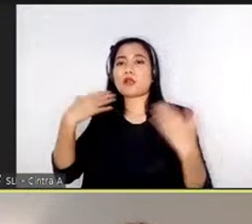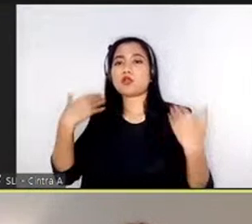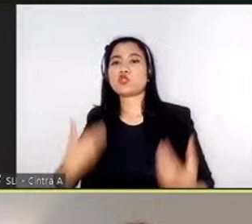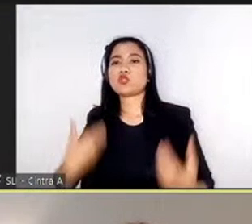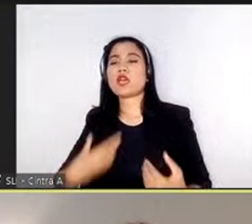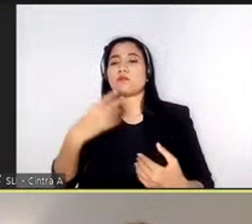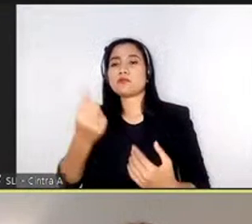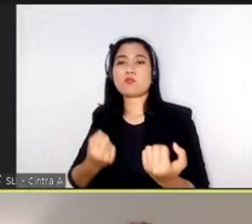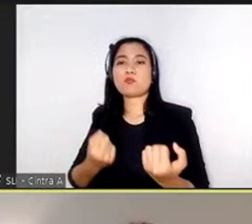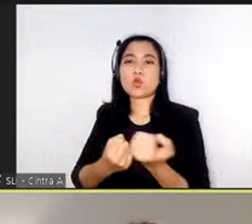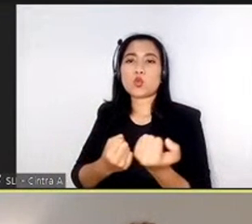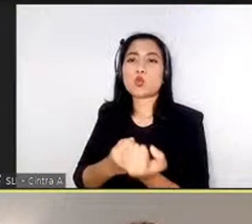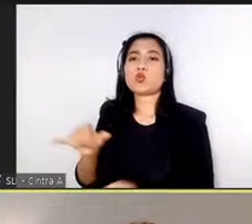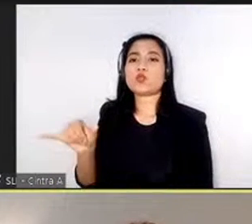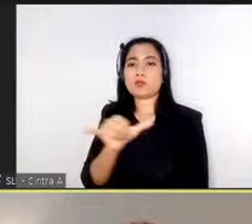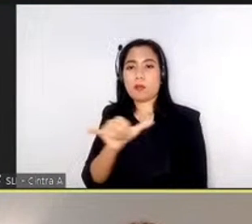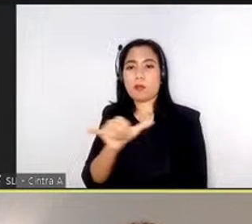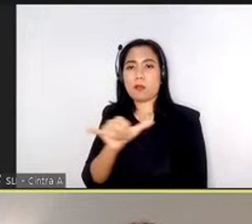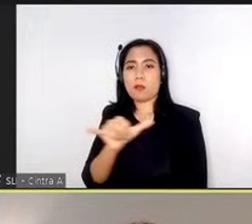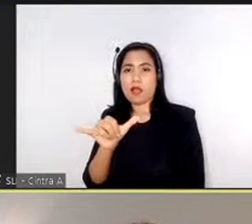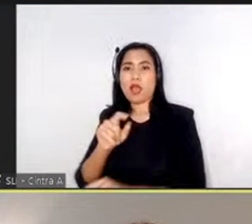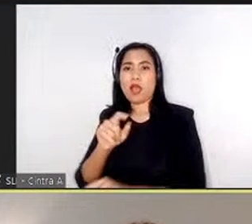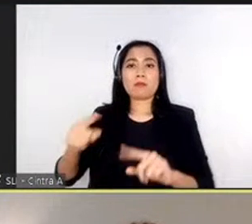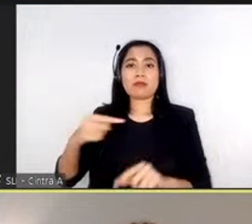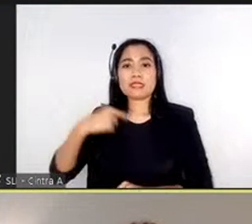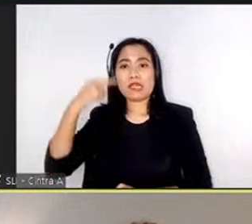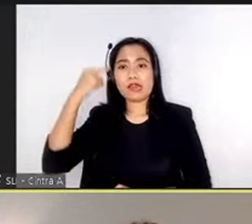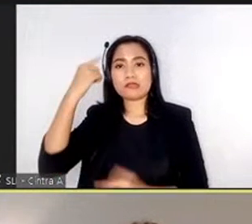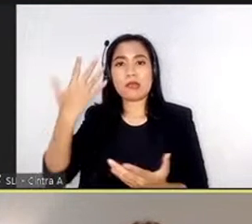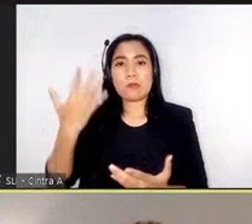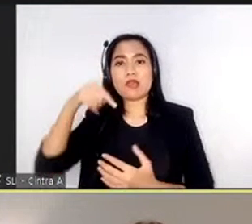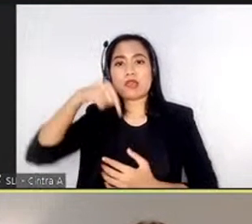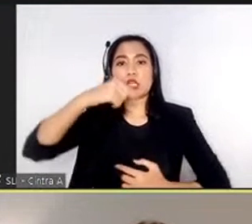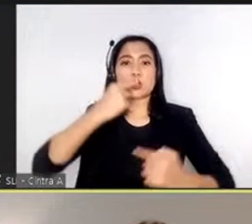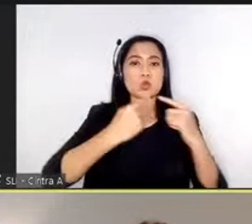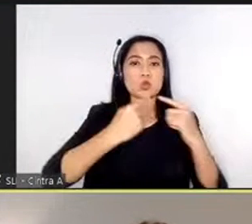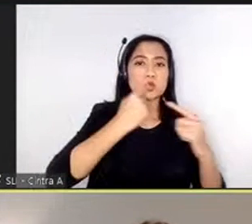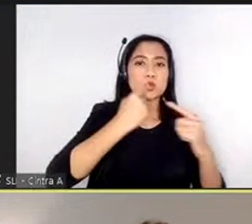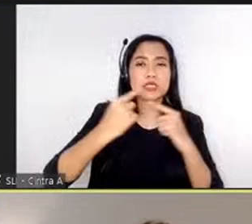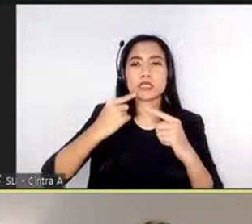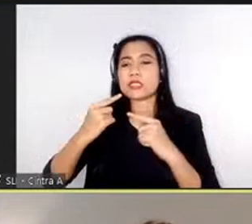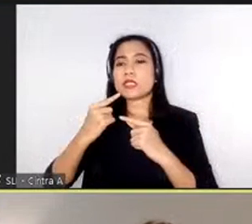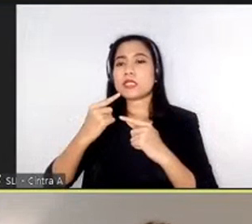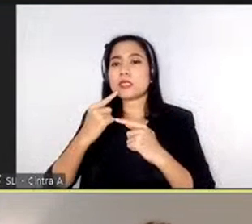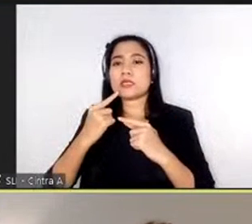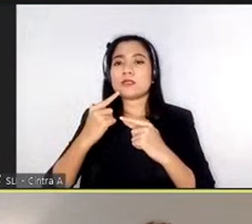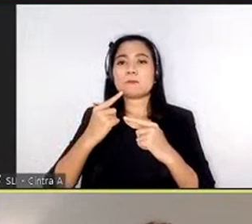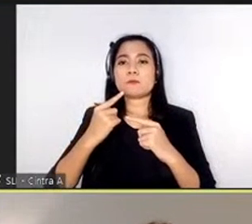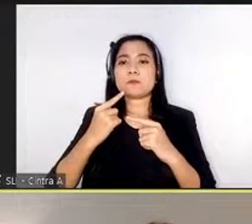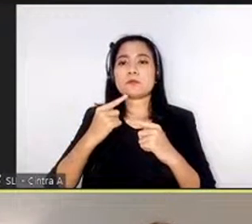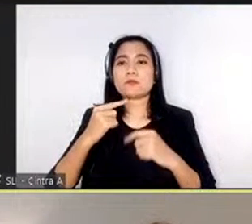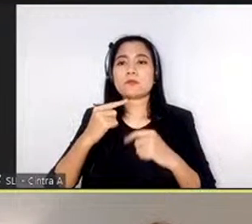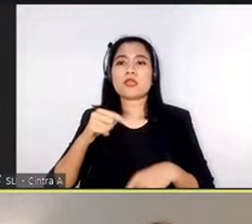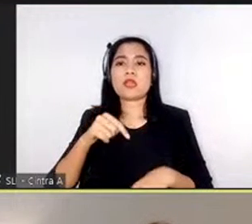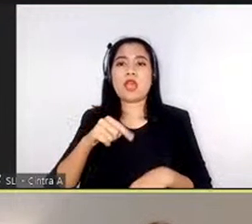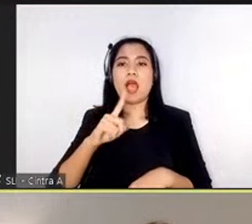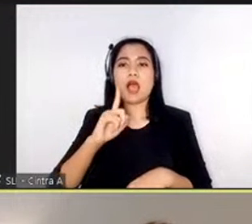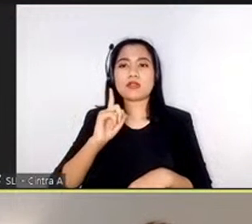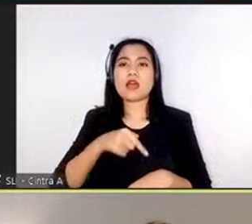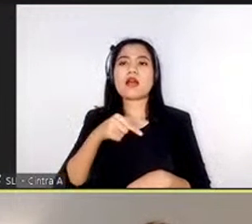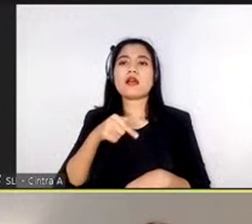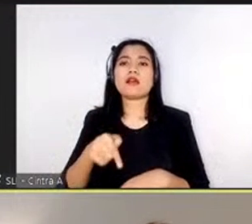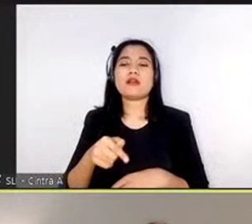dalam hal ini tetapi saya rasa diskusi ini mulai didorong oleh